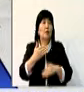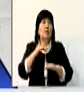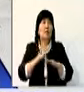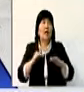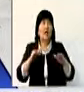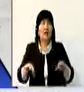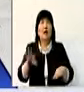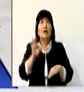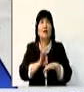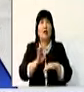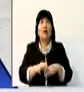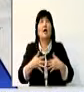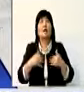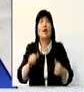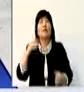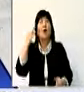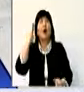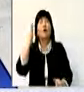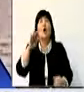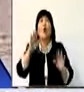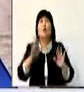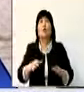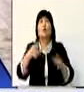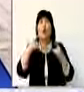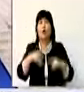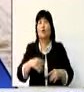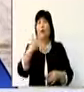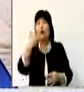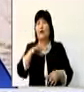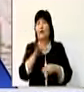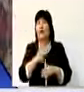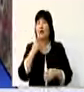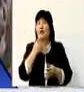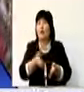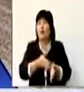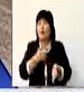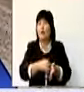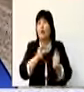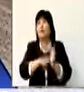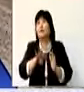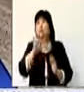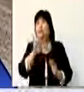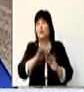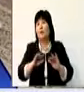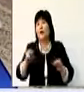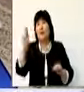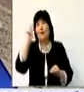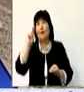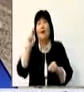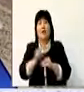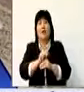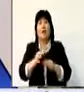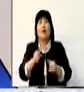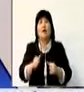балалар науқастығына айығатынына үмітті. Орталықта туа бітті сал ауруымен тіл мүкістігі бар 74 бала біліммен ем алып жатыр.